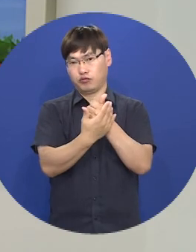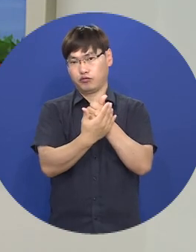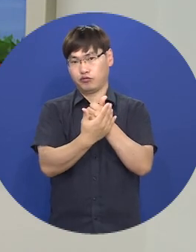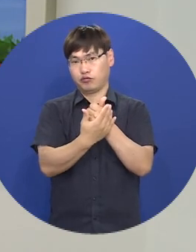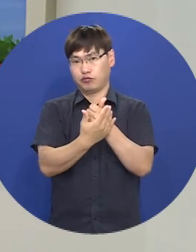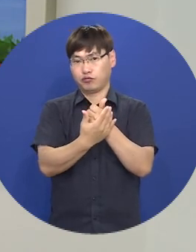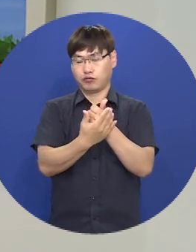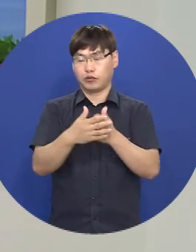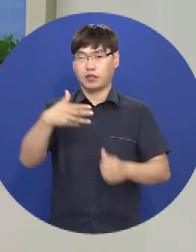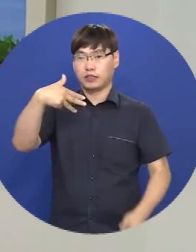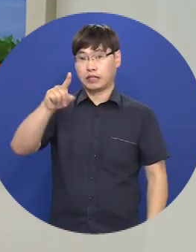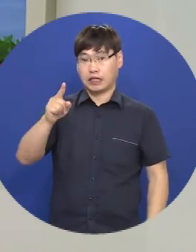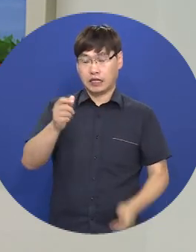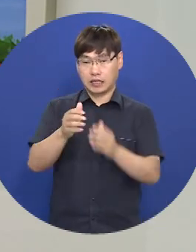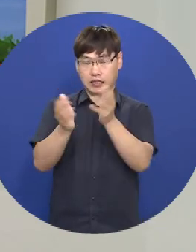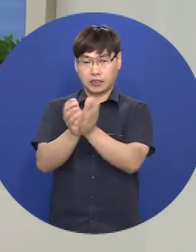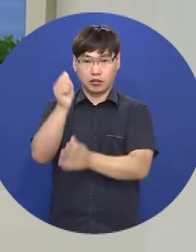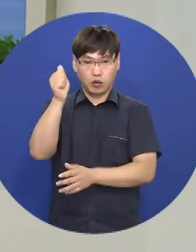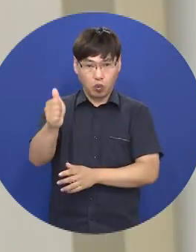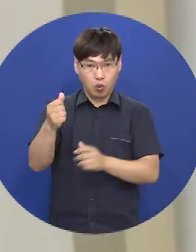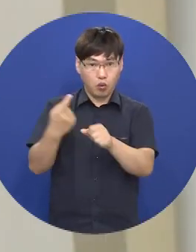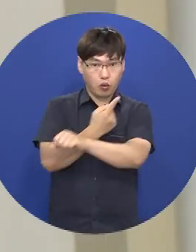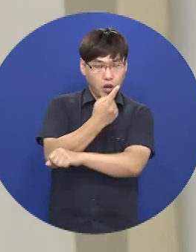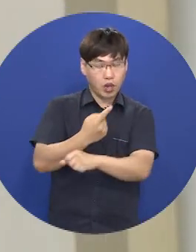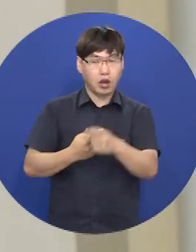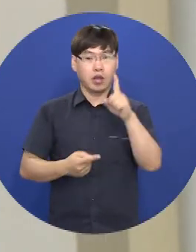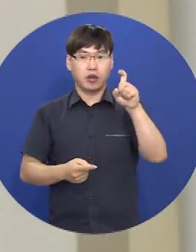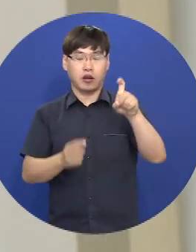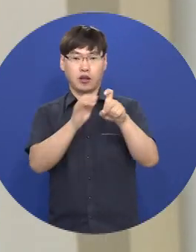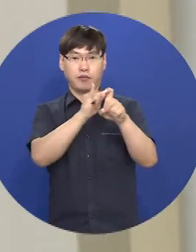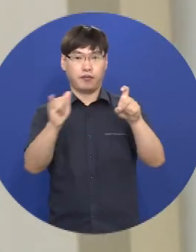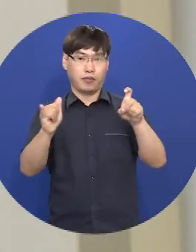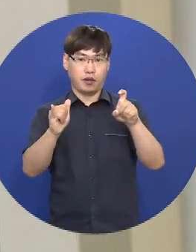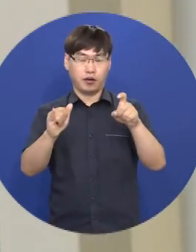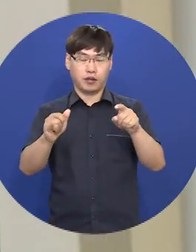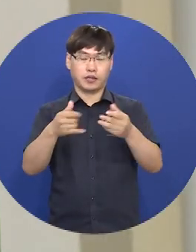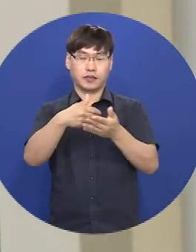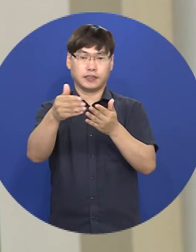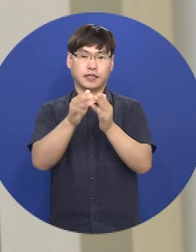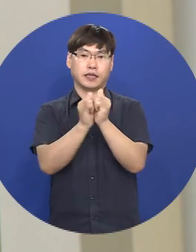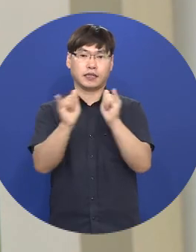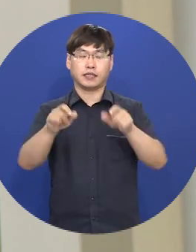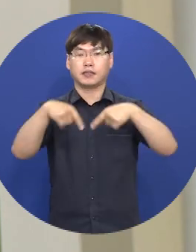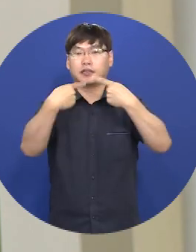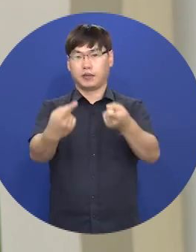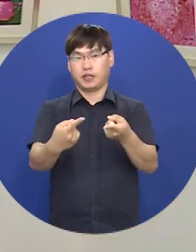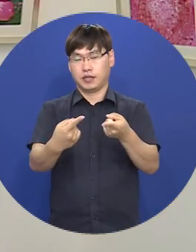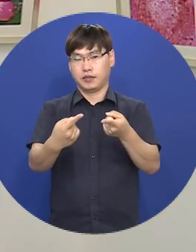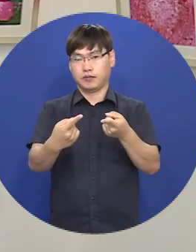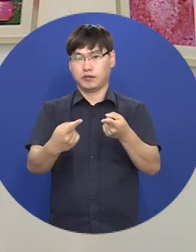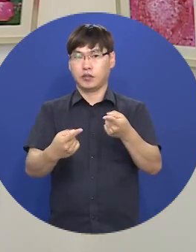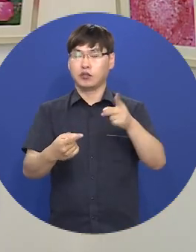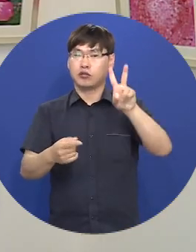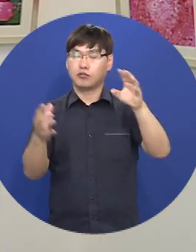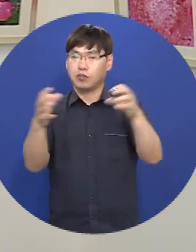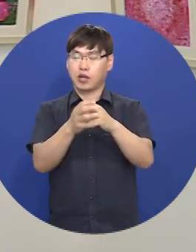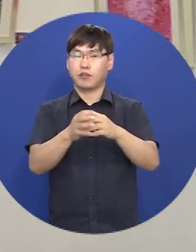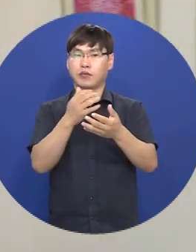평창미술동호회 차성자 회장 외에도 11명의 작가들이 작품을 출품했는데요. 출품한 작품은 총